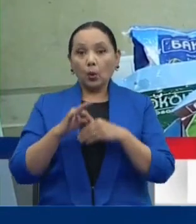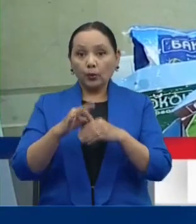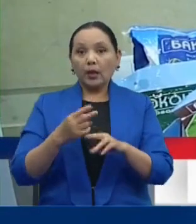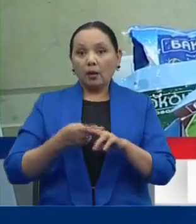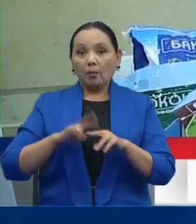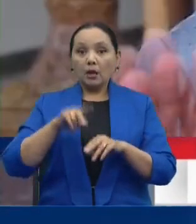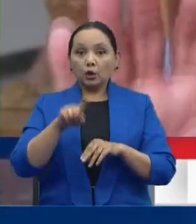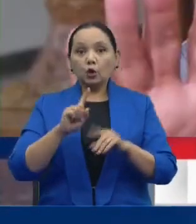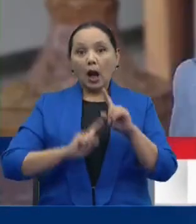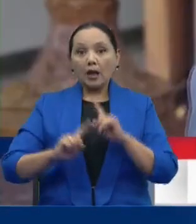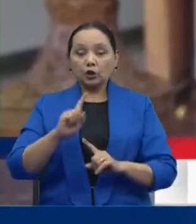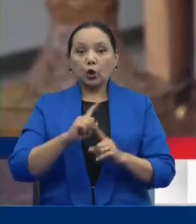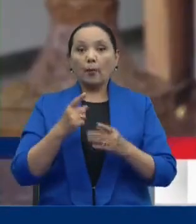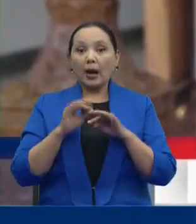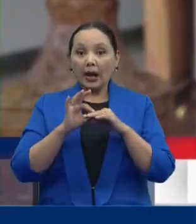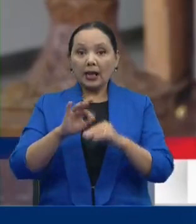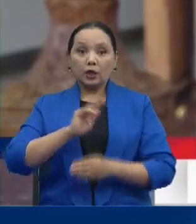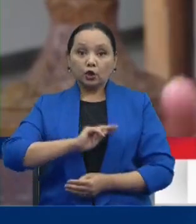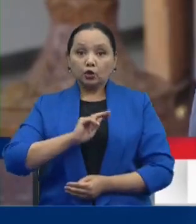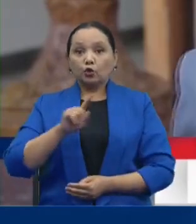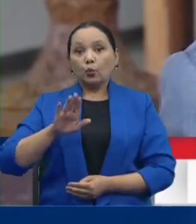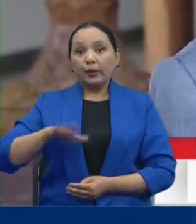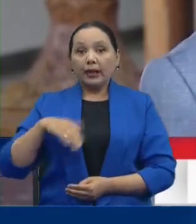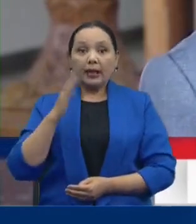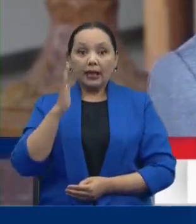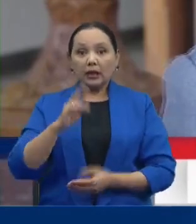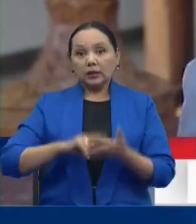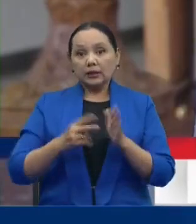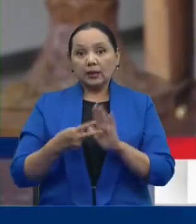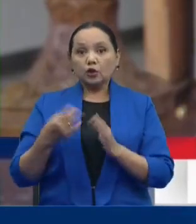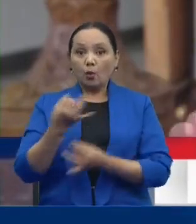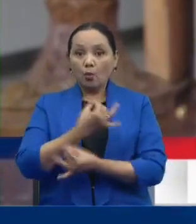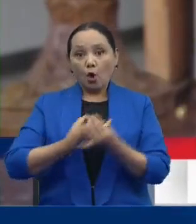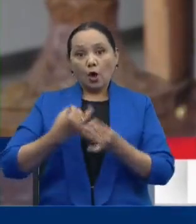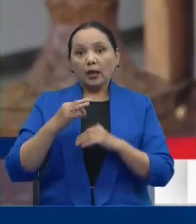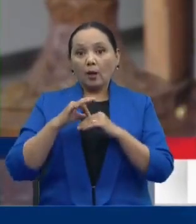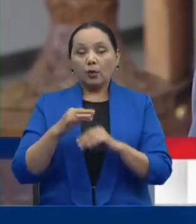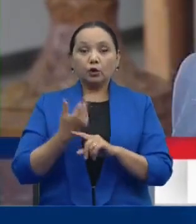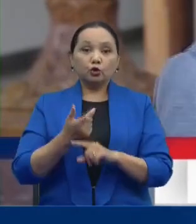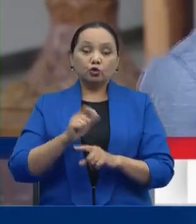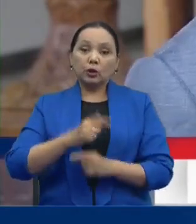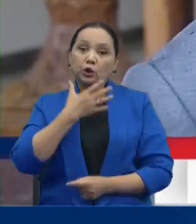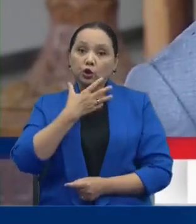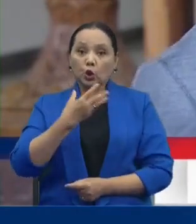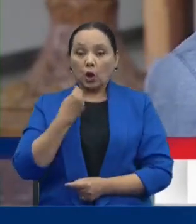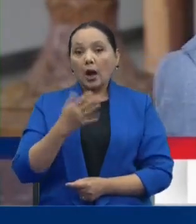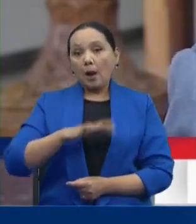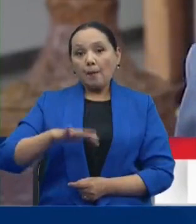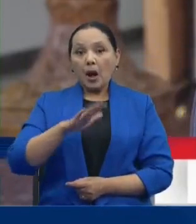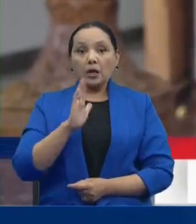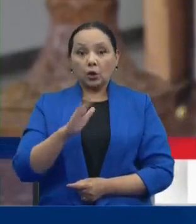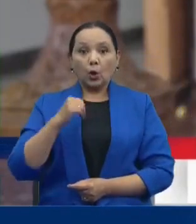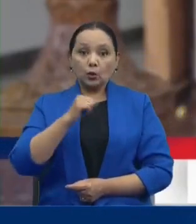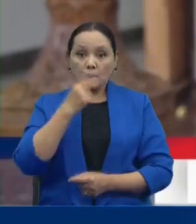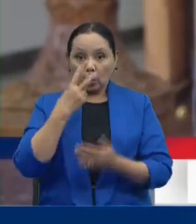shu anjuman qilinayotgan ishlar, bundan keyin kelgusida rejalarni muhokama qiladigan juda chiroyli bir maydon bo'ladi. Mana